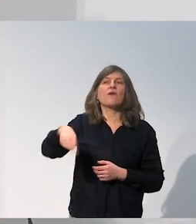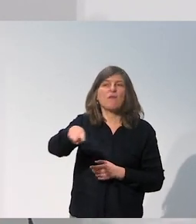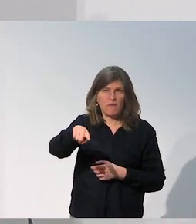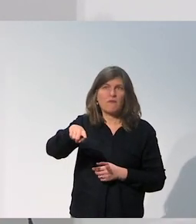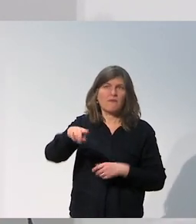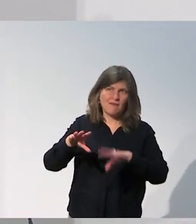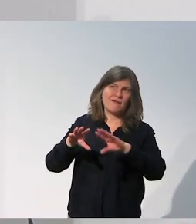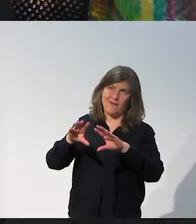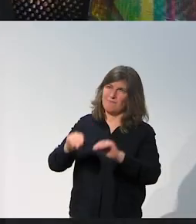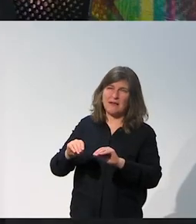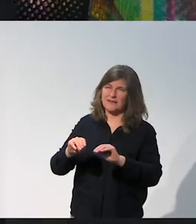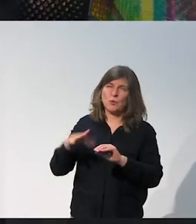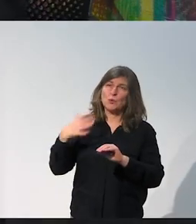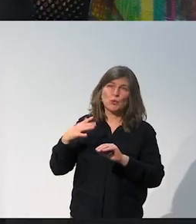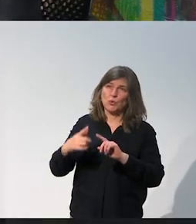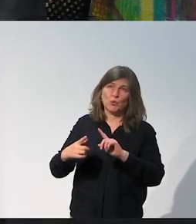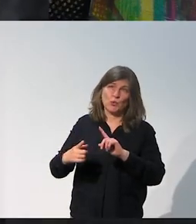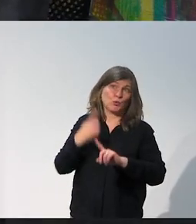une place centrale. Mmh.